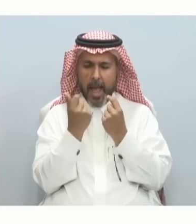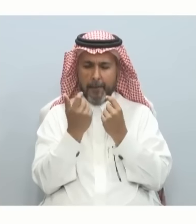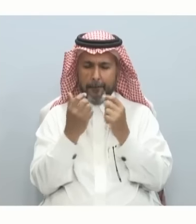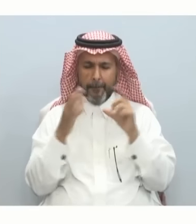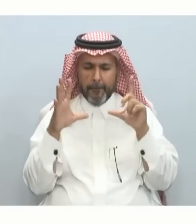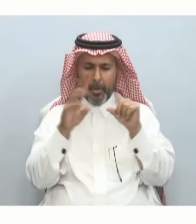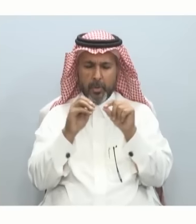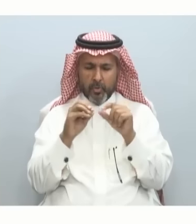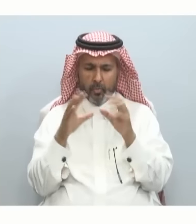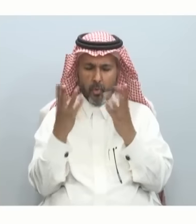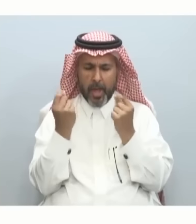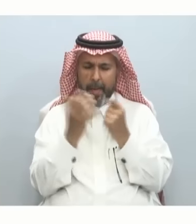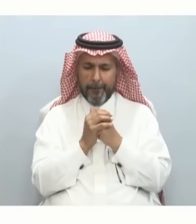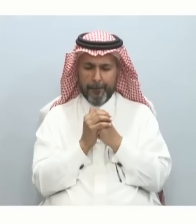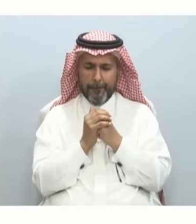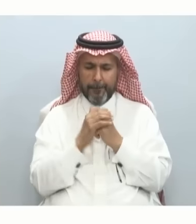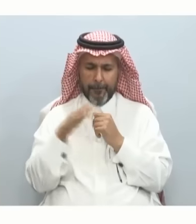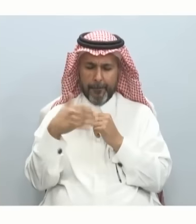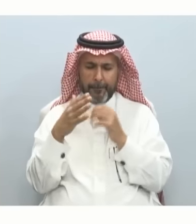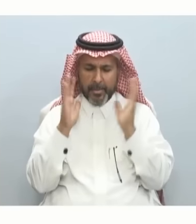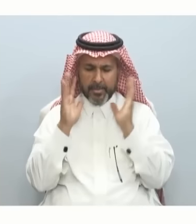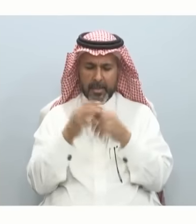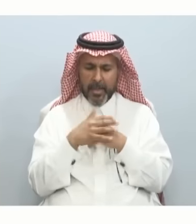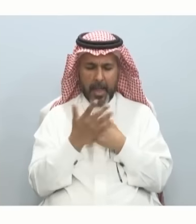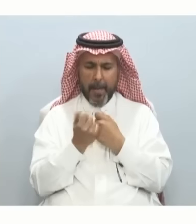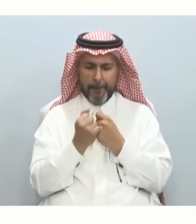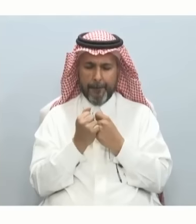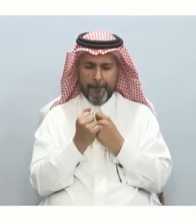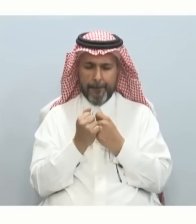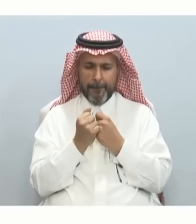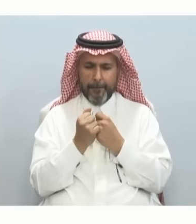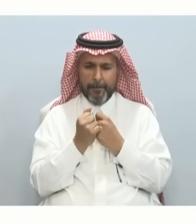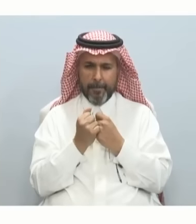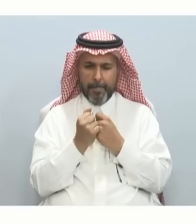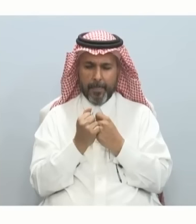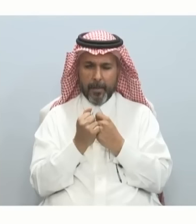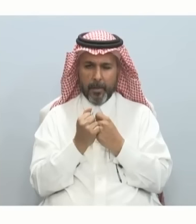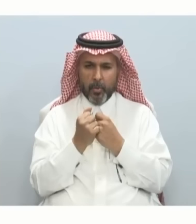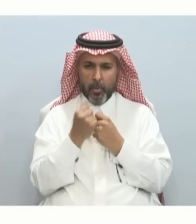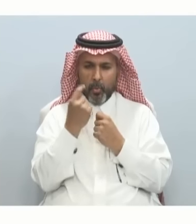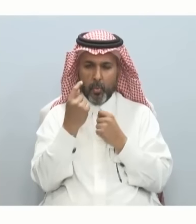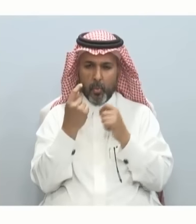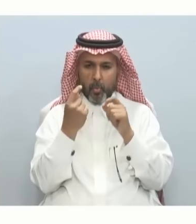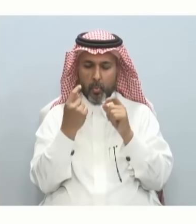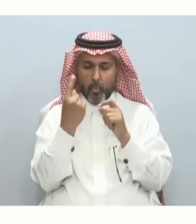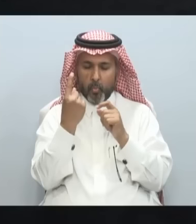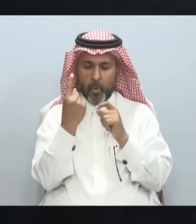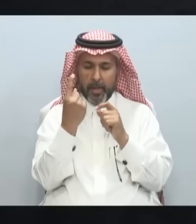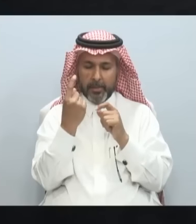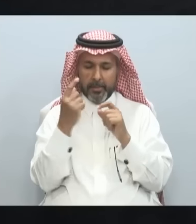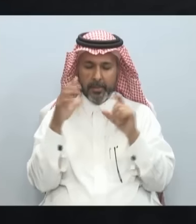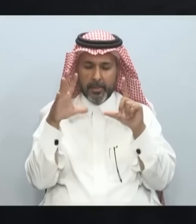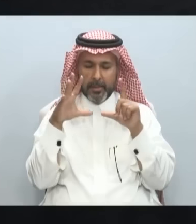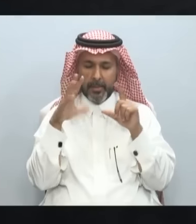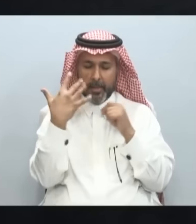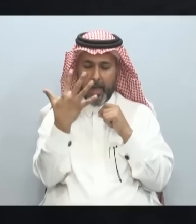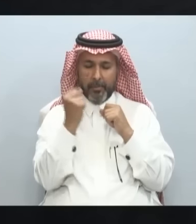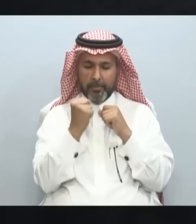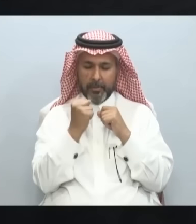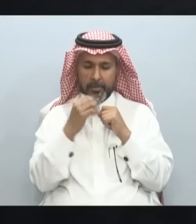صح ولا لا خمس صلوات مصليها في اليوم كم صلاه نصلي في اسبوع كم